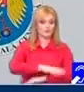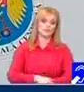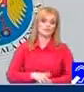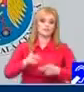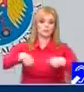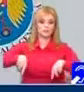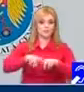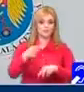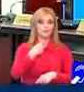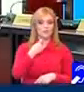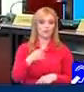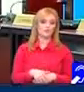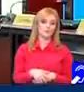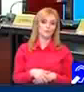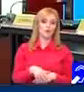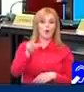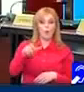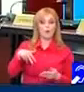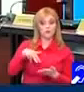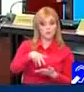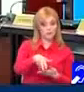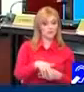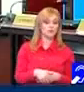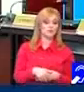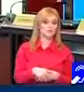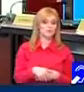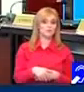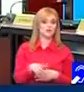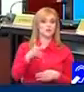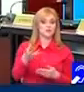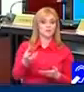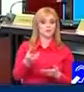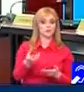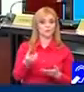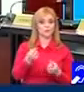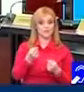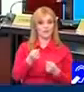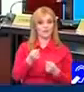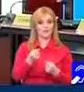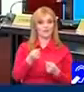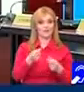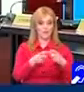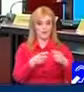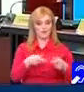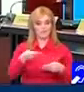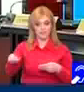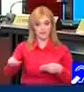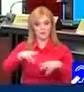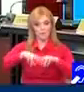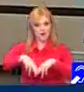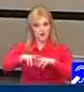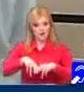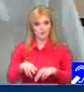secție de votare. Cetățeanul când intră trebuie să ia ștampilă ori să dea buletinul, după cât știu, și